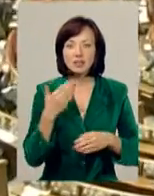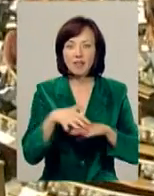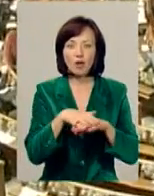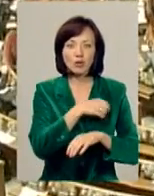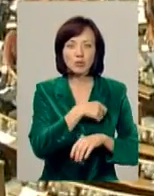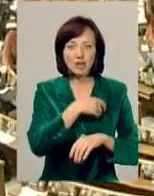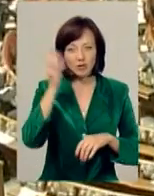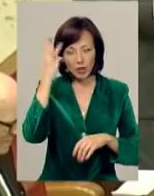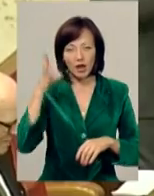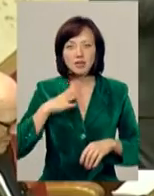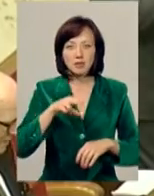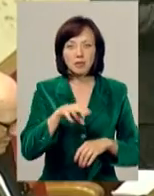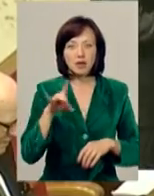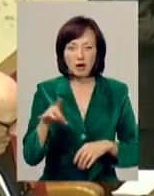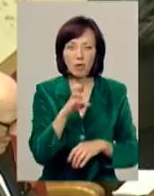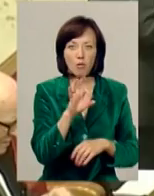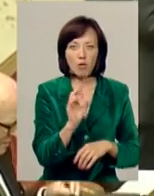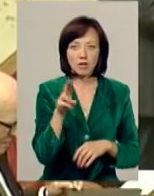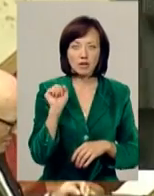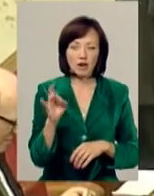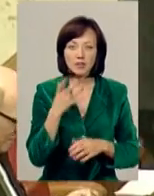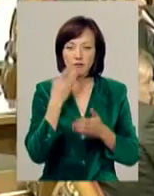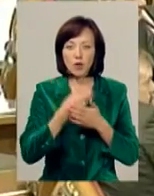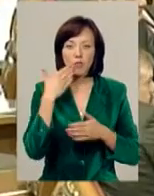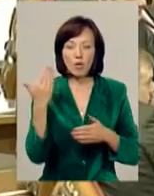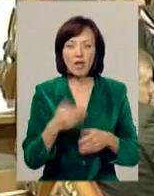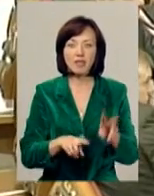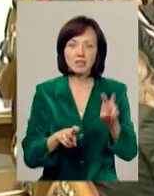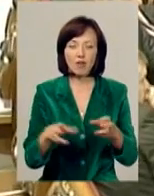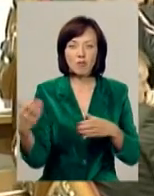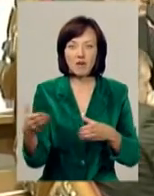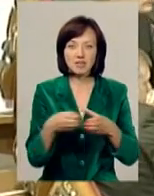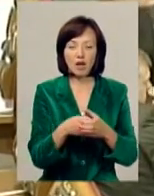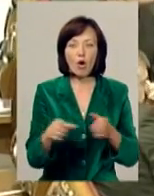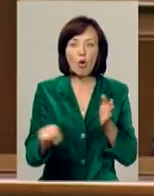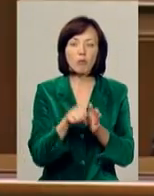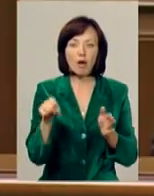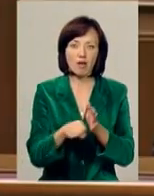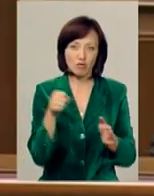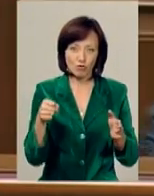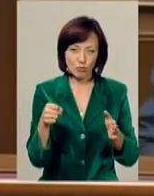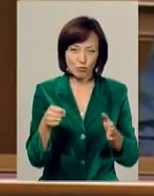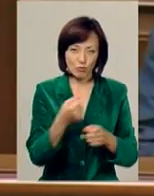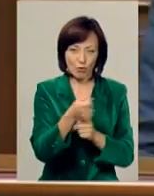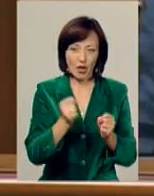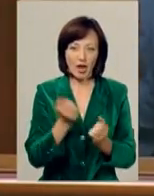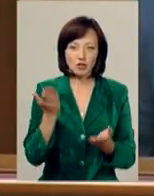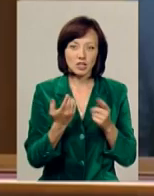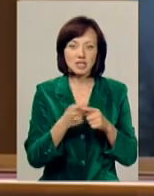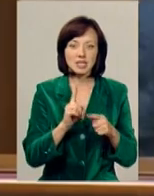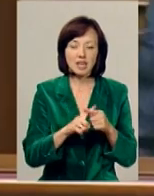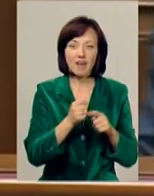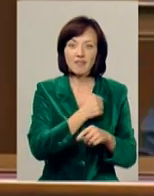Хмельниччини екс-регіонала Віктора Бондаря під час своєї промови він назвав Правий сектор озброєною бандою якщо це озброєне